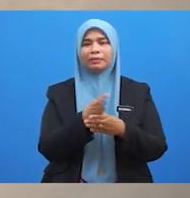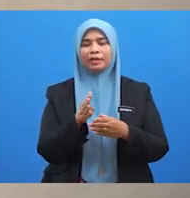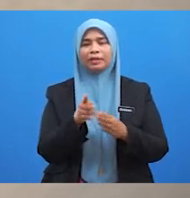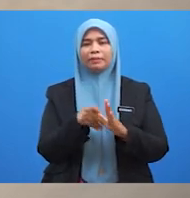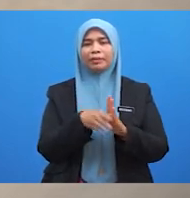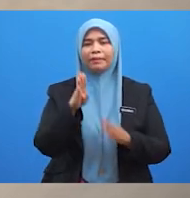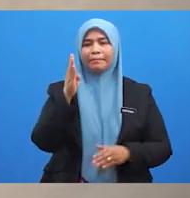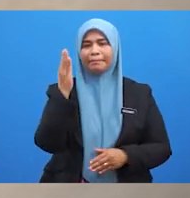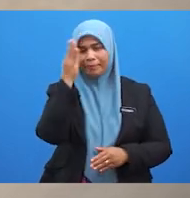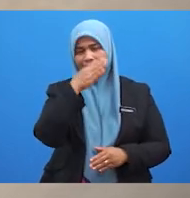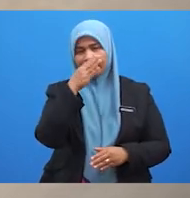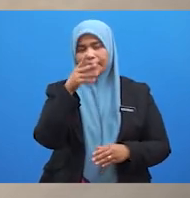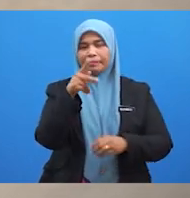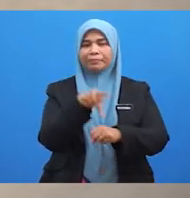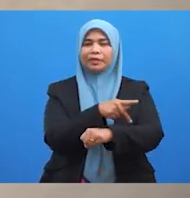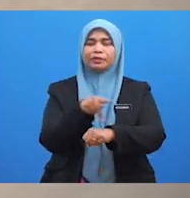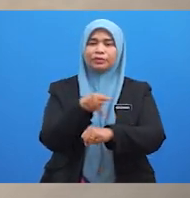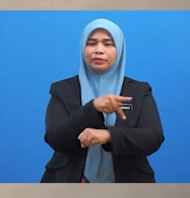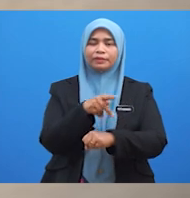pembayang pantun.